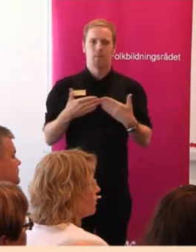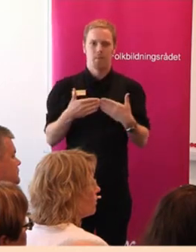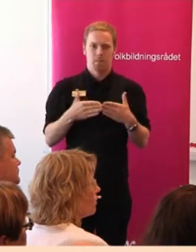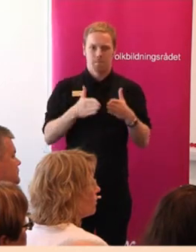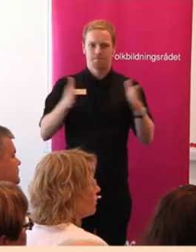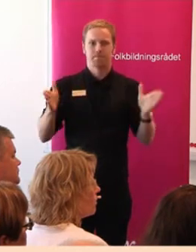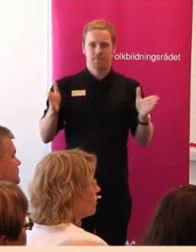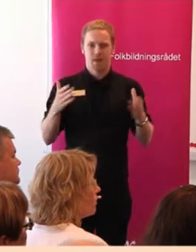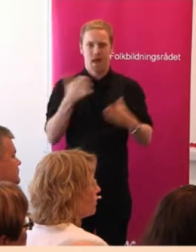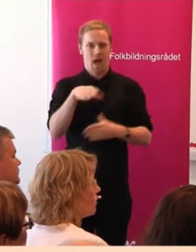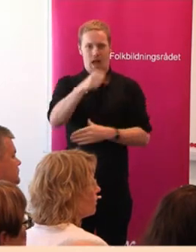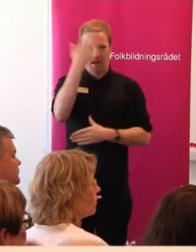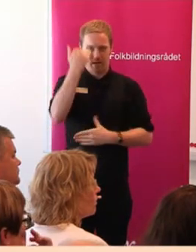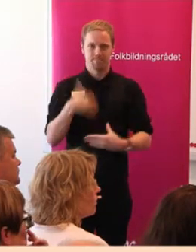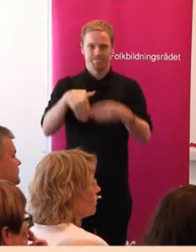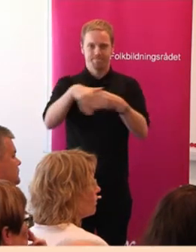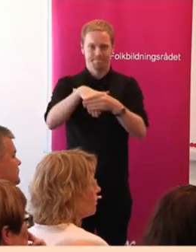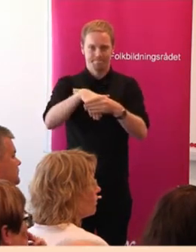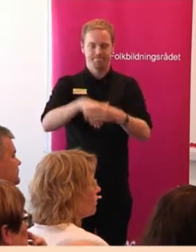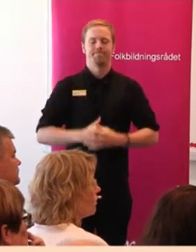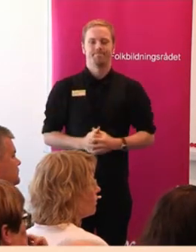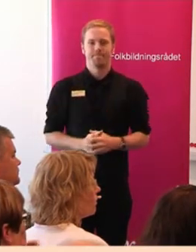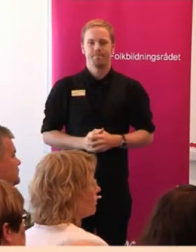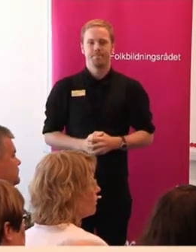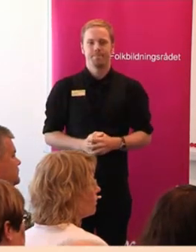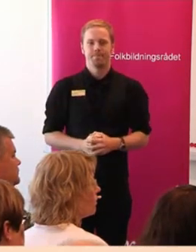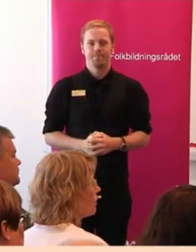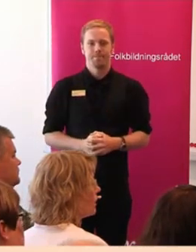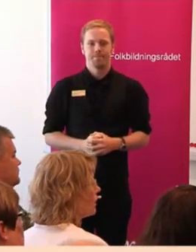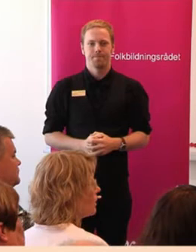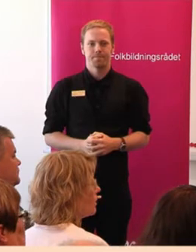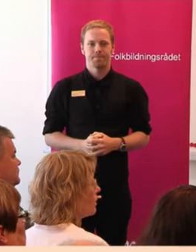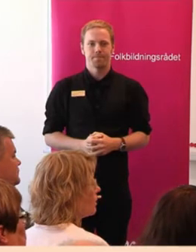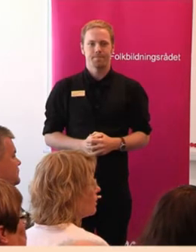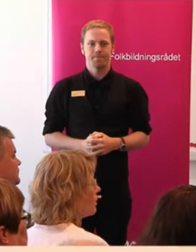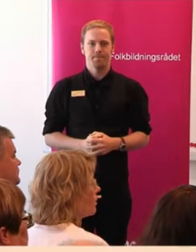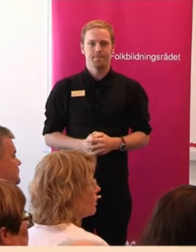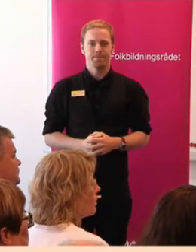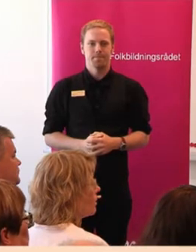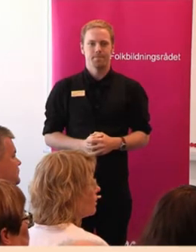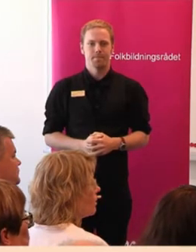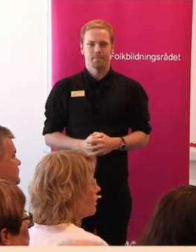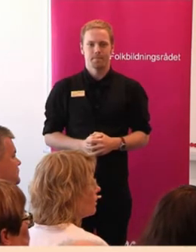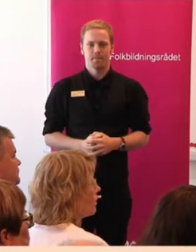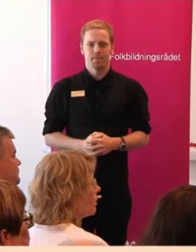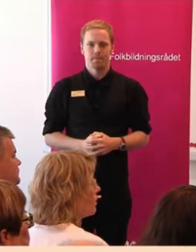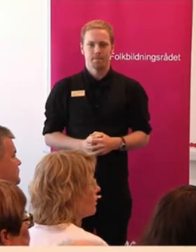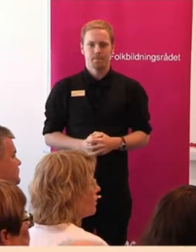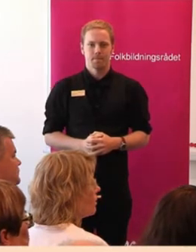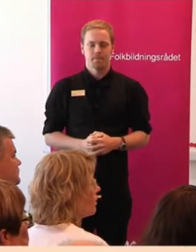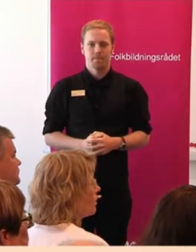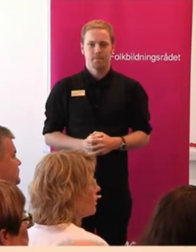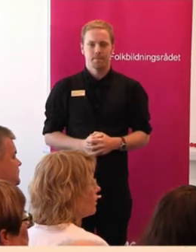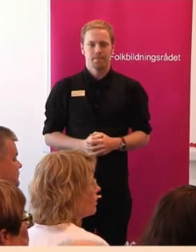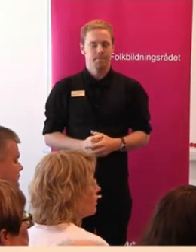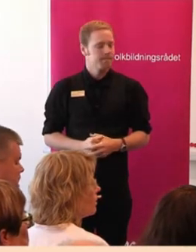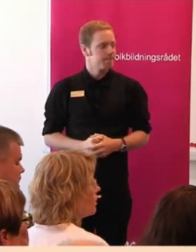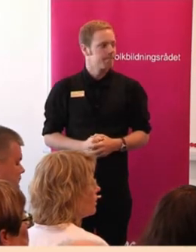Så. Och om det skulle vara så att,